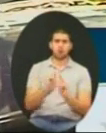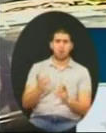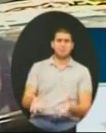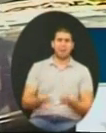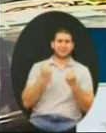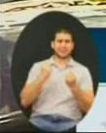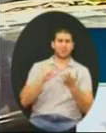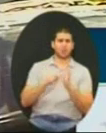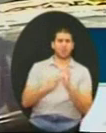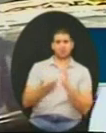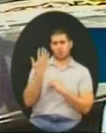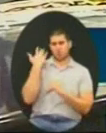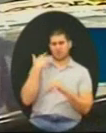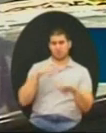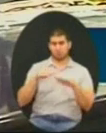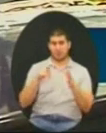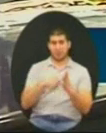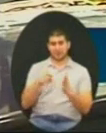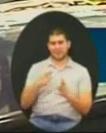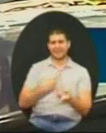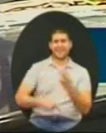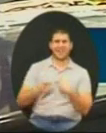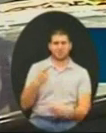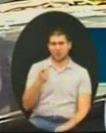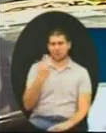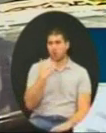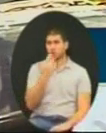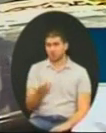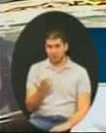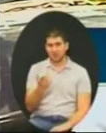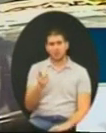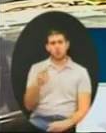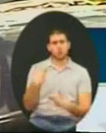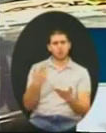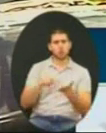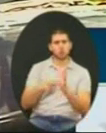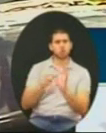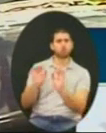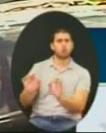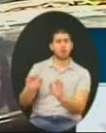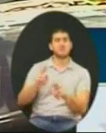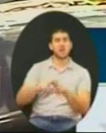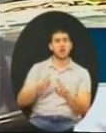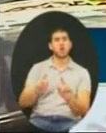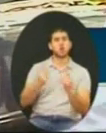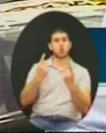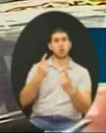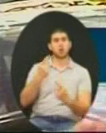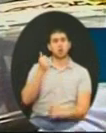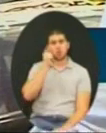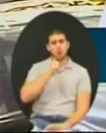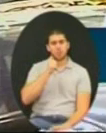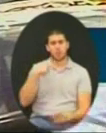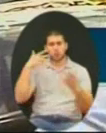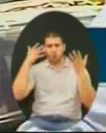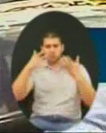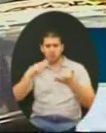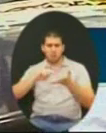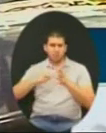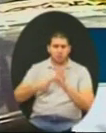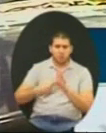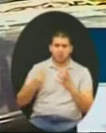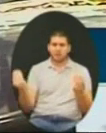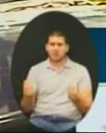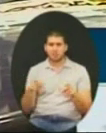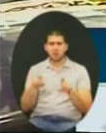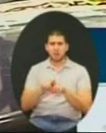את התוכניות של הממשלה הקודמתה, כי בשביל זה החליפו אותה, כי היא לא הייתה טובה. אז היא מביאה תוכניות משלה. וככה קורה שכל היום אנחנו עוסקים בלתכנן תכנונים,